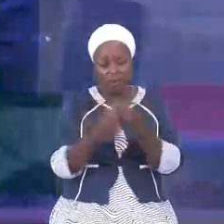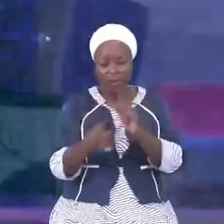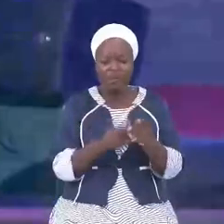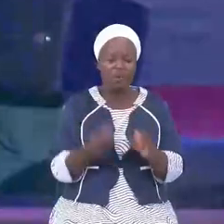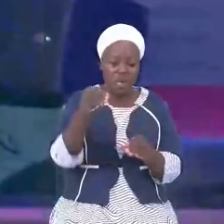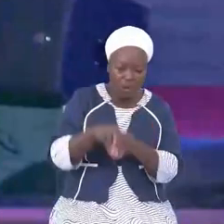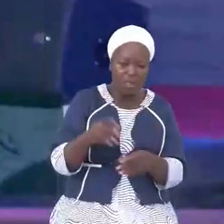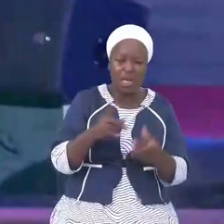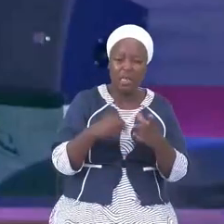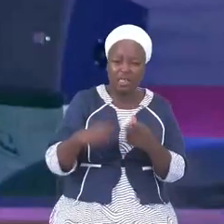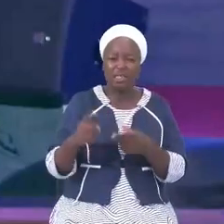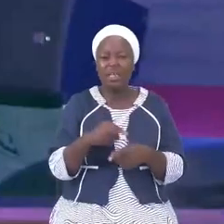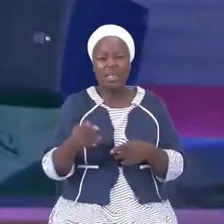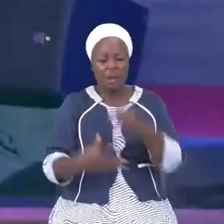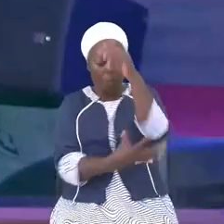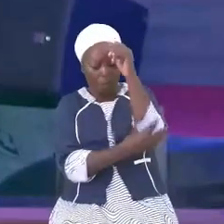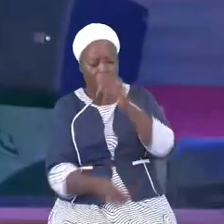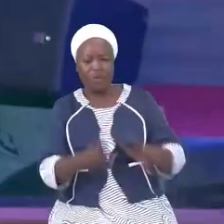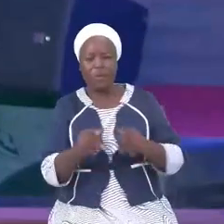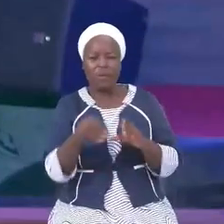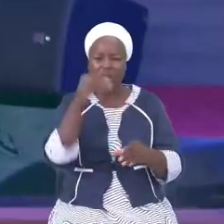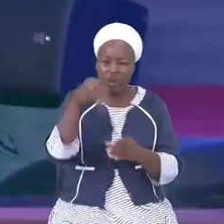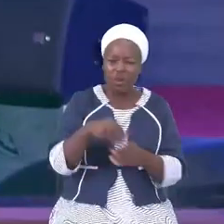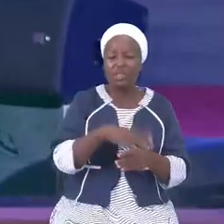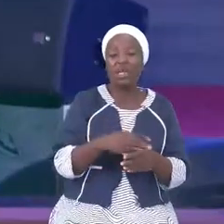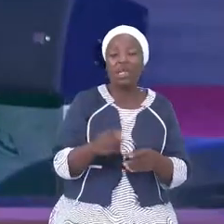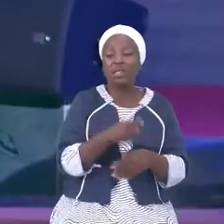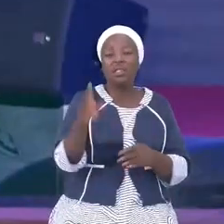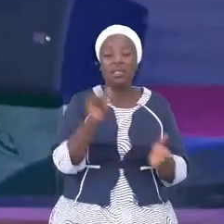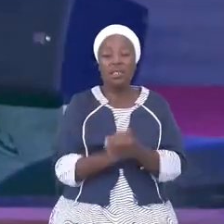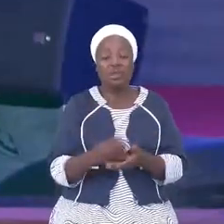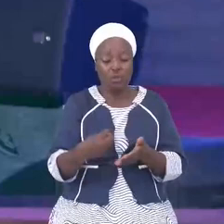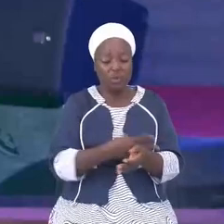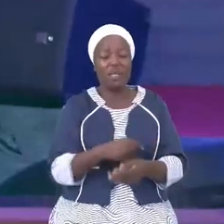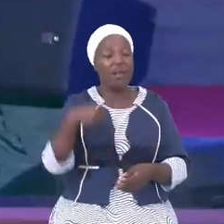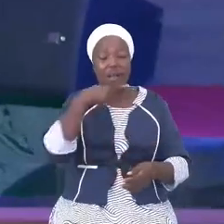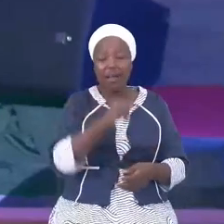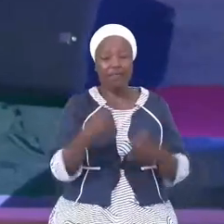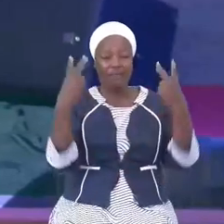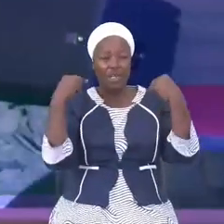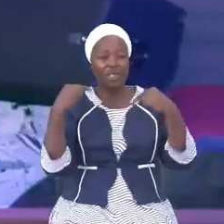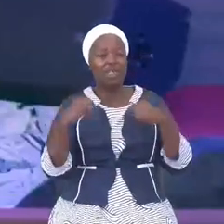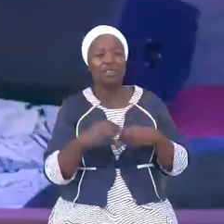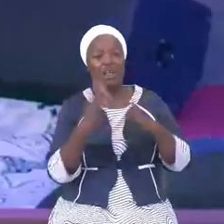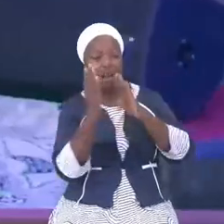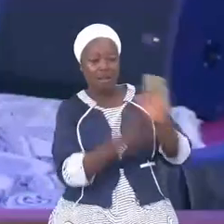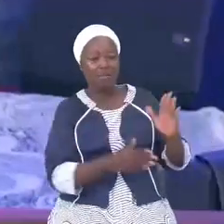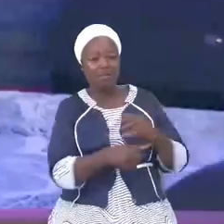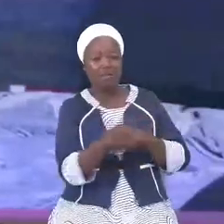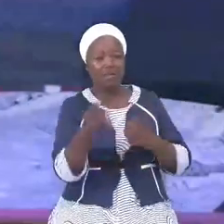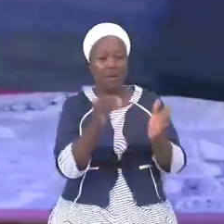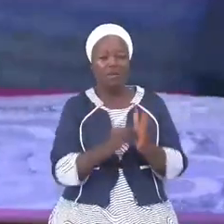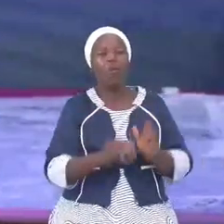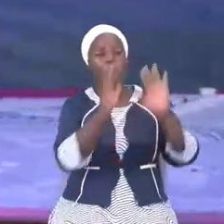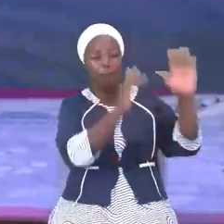compris, ceux qui s'attachent aux vaines idoles éloignent d'eux la miséricorde.